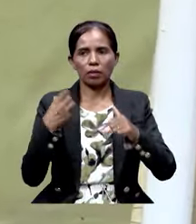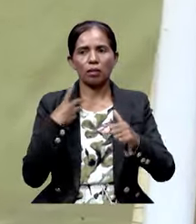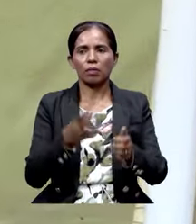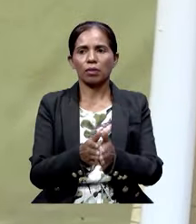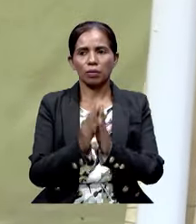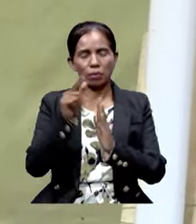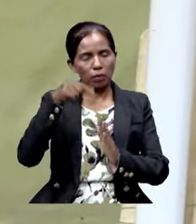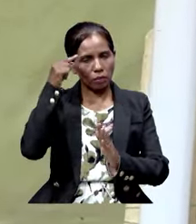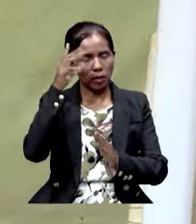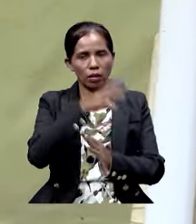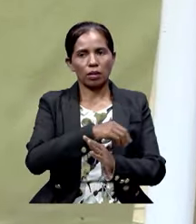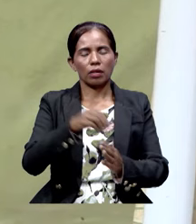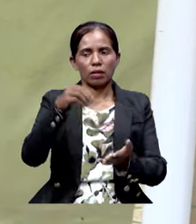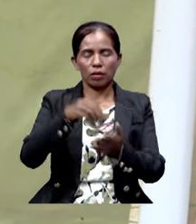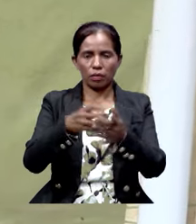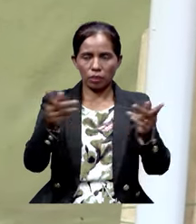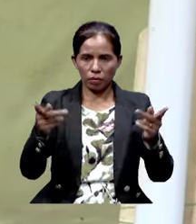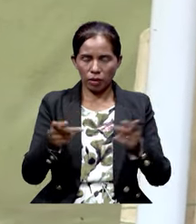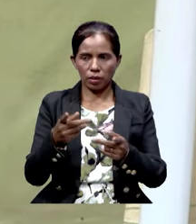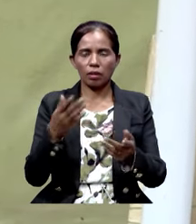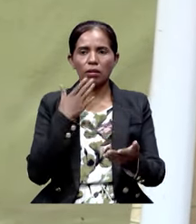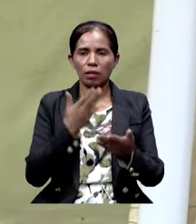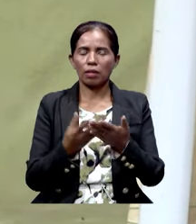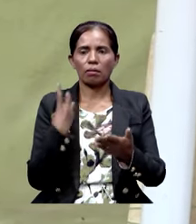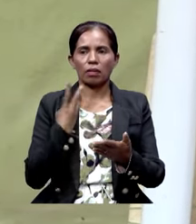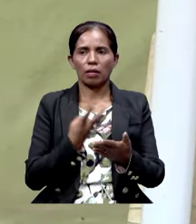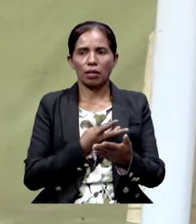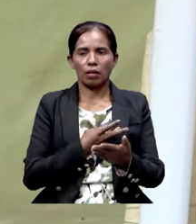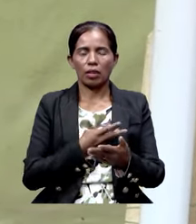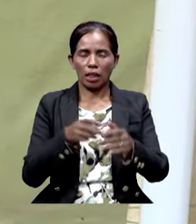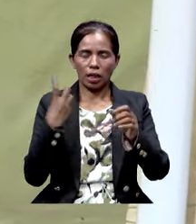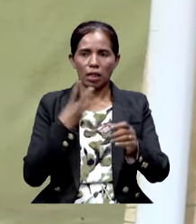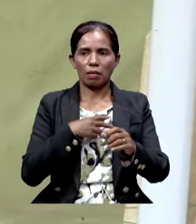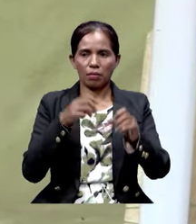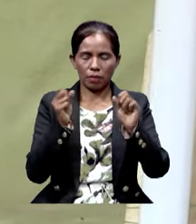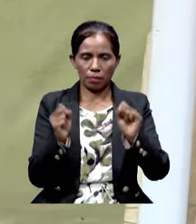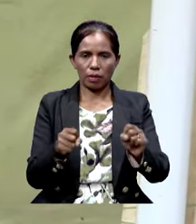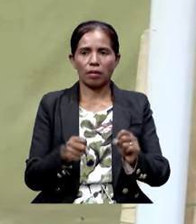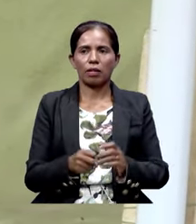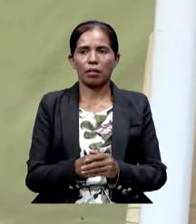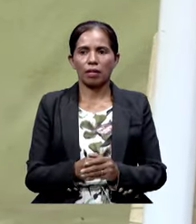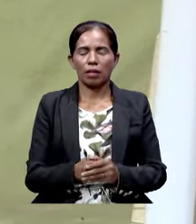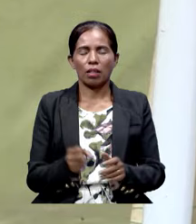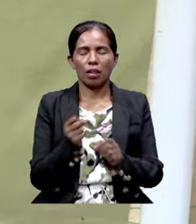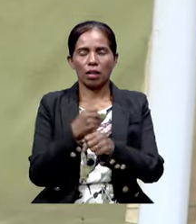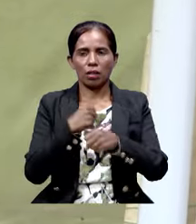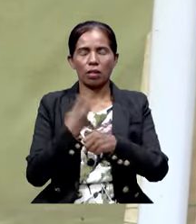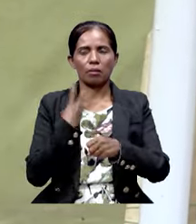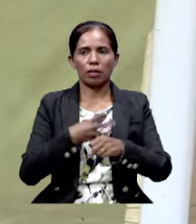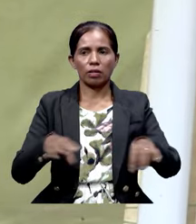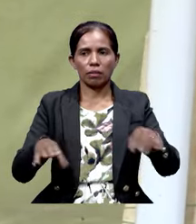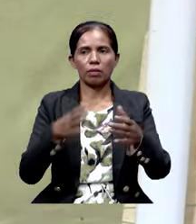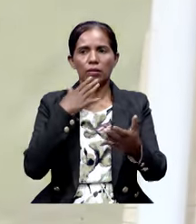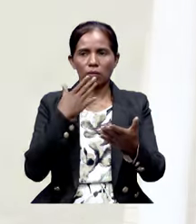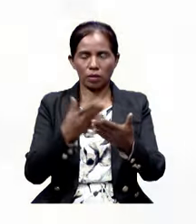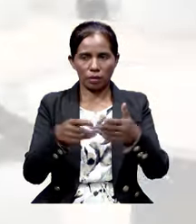liba governo atunne krianetik kondisi rumah ba ami atunne ambele halau amnya servisu yang saki kuan